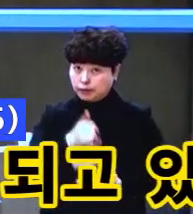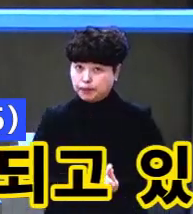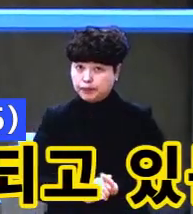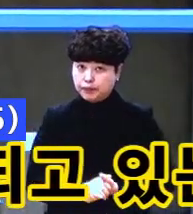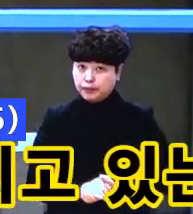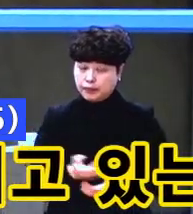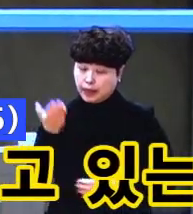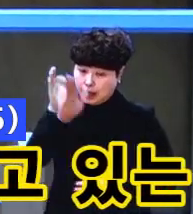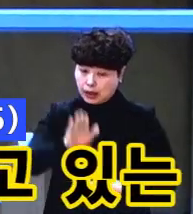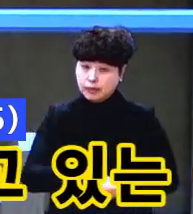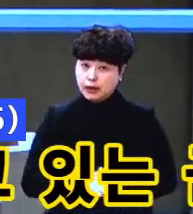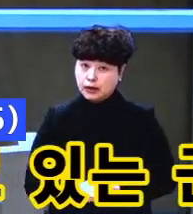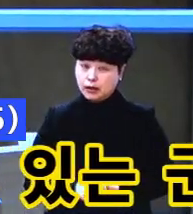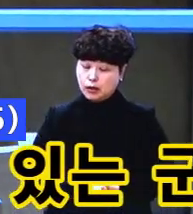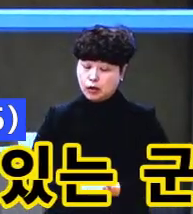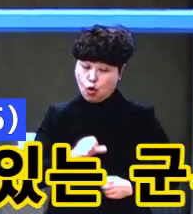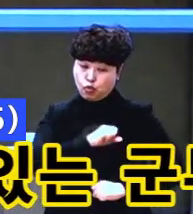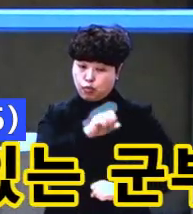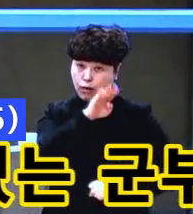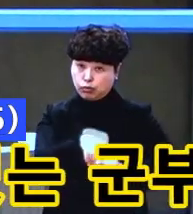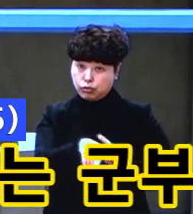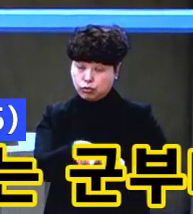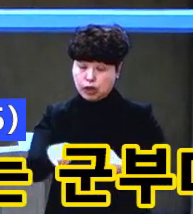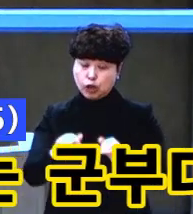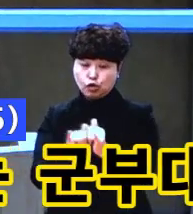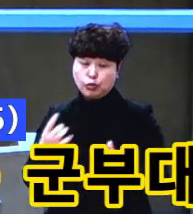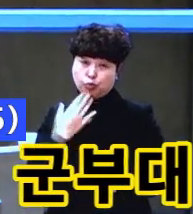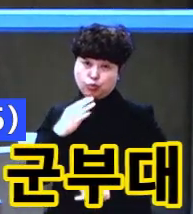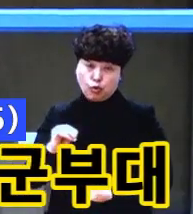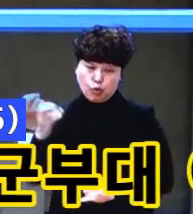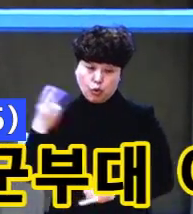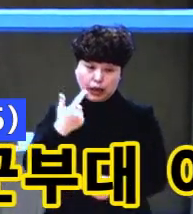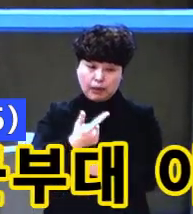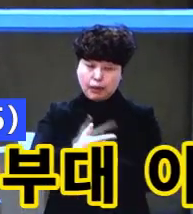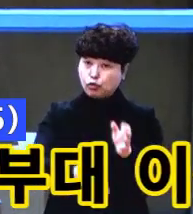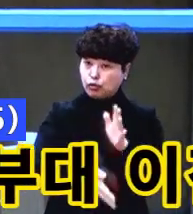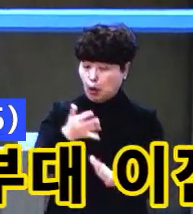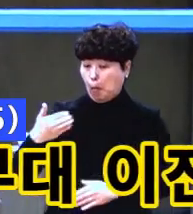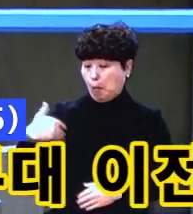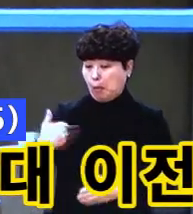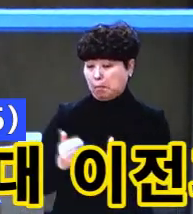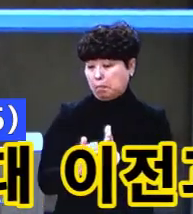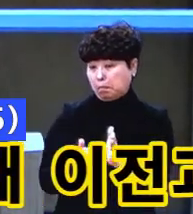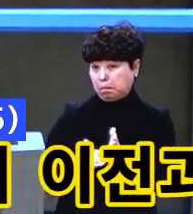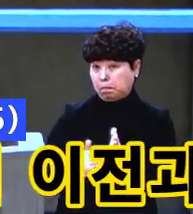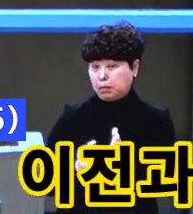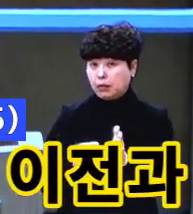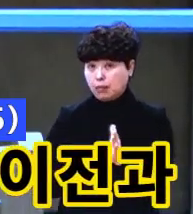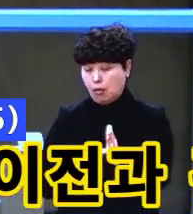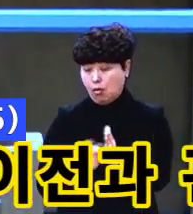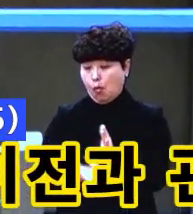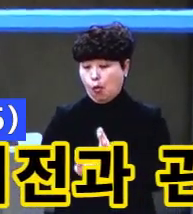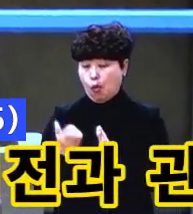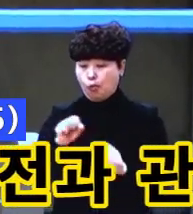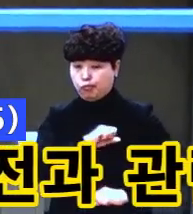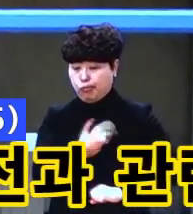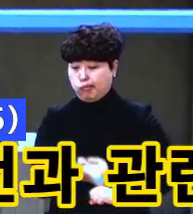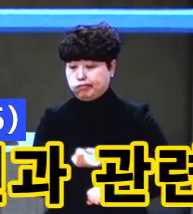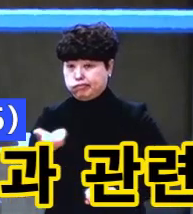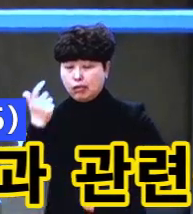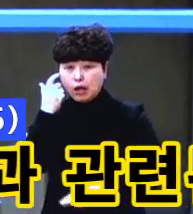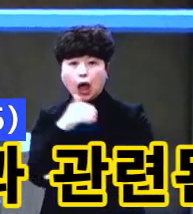그런데 국방부는 이곳 주민들은 물론 남양주시도 모르게 비밀리에 수송부대를 이전할